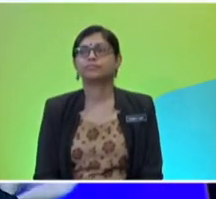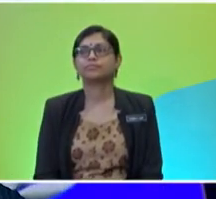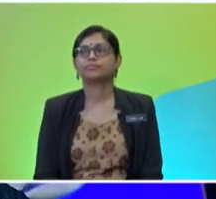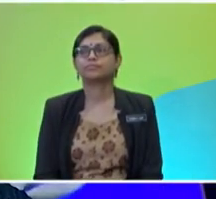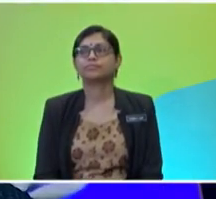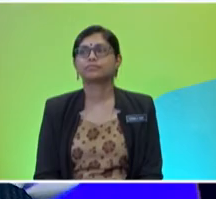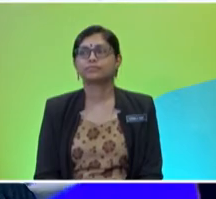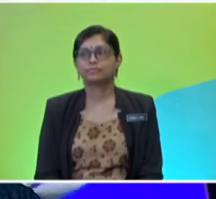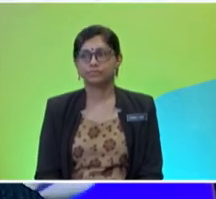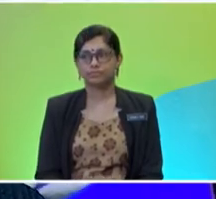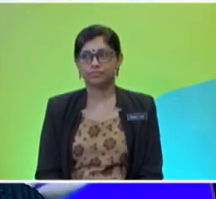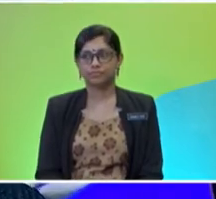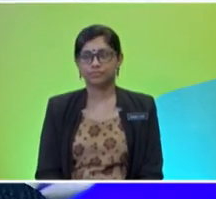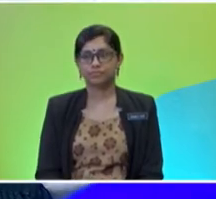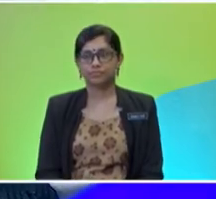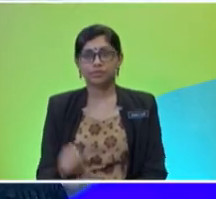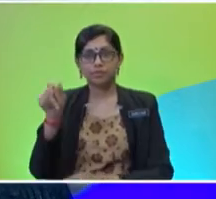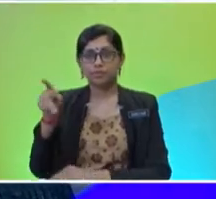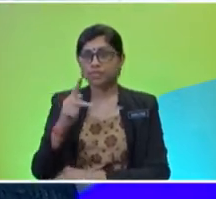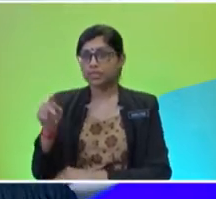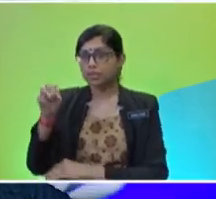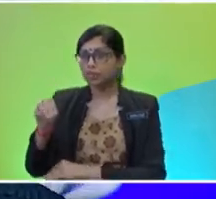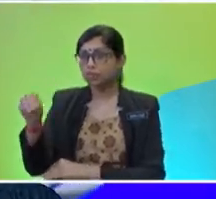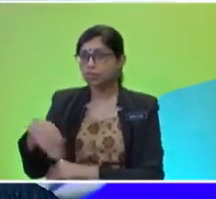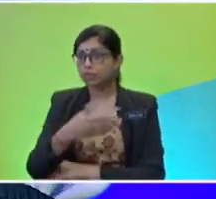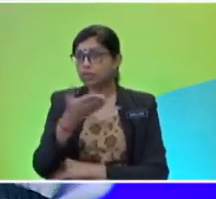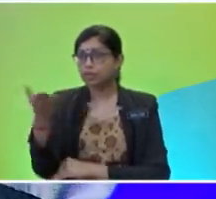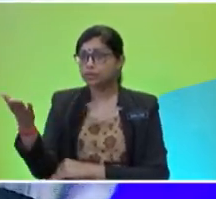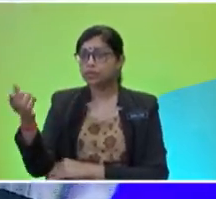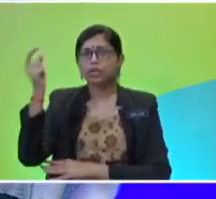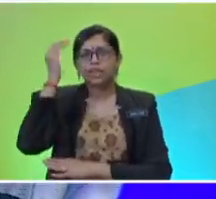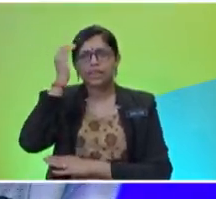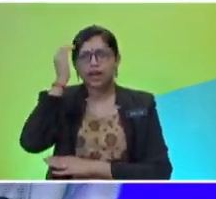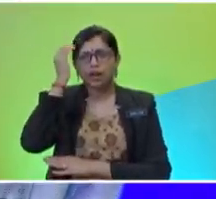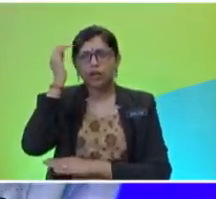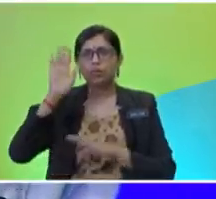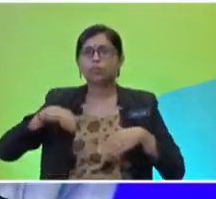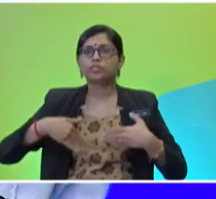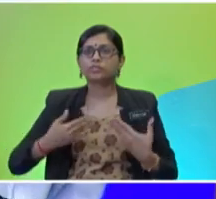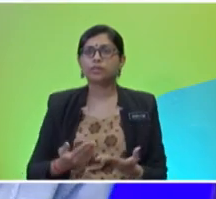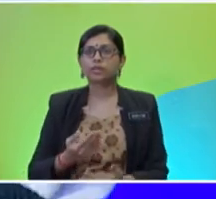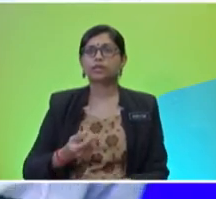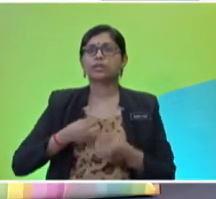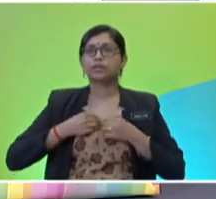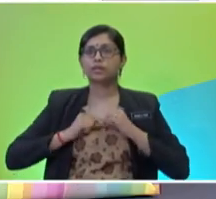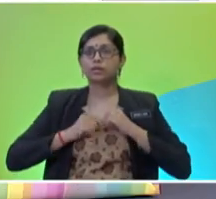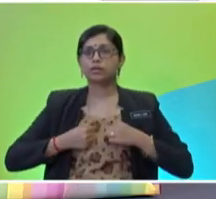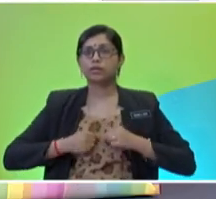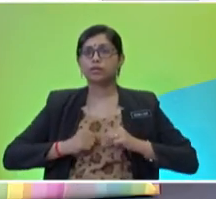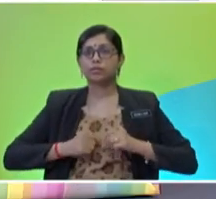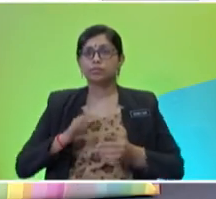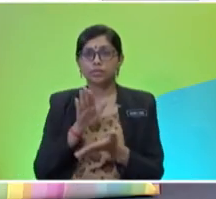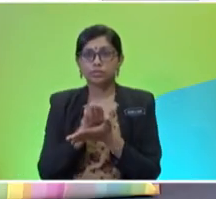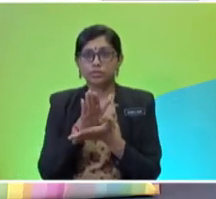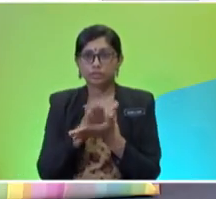nampak. Okey, murid-murid pastikan murid-murid kena tahu nak butang baju sekolah. Okey, biasa masuk dari